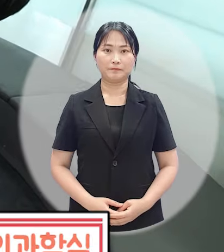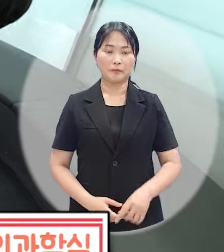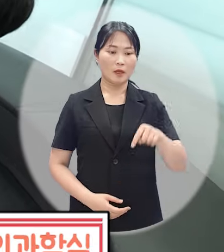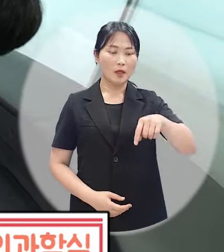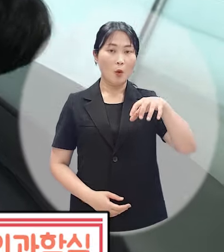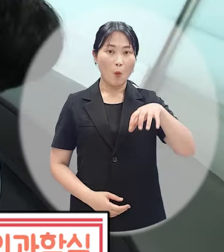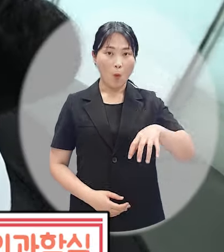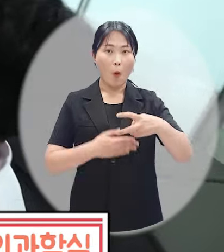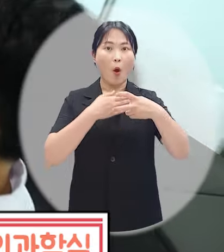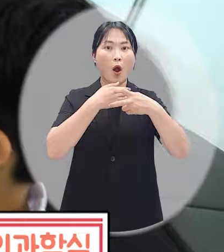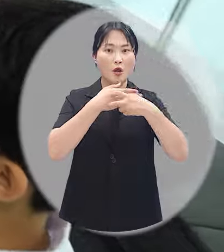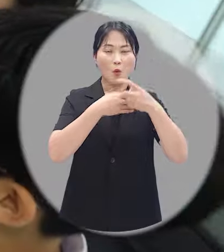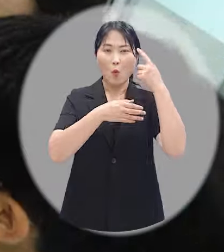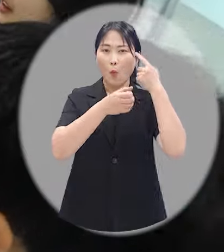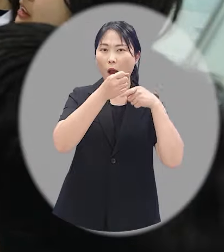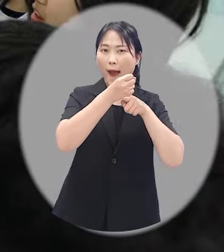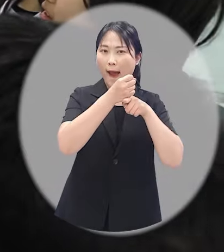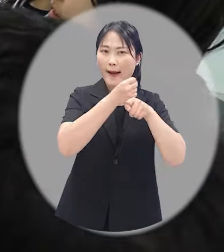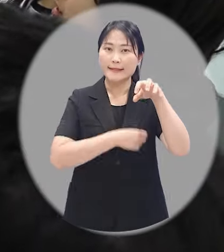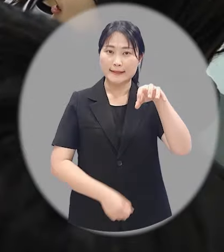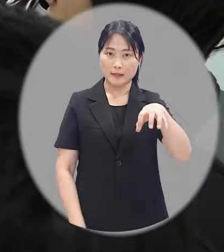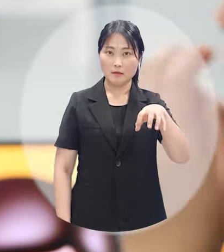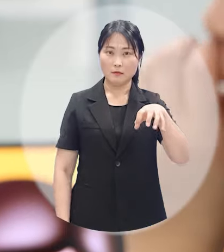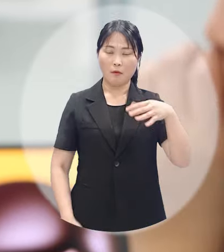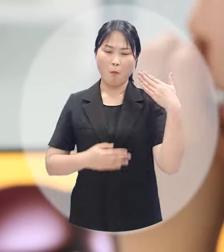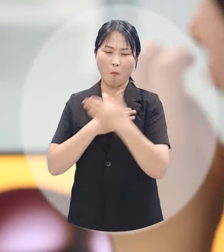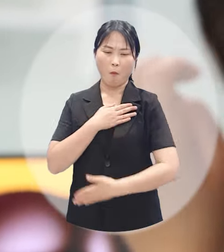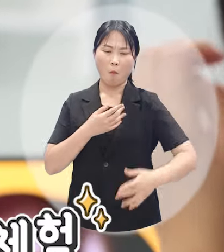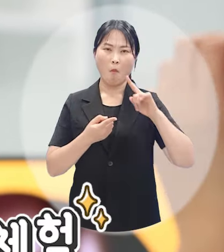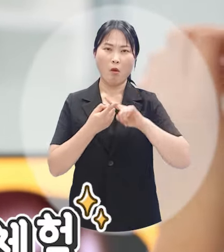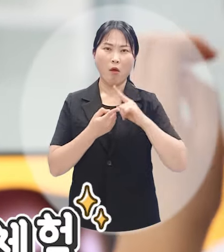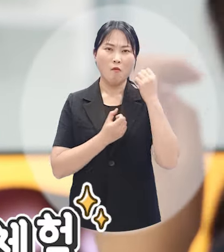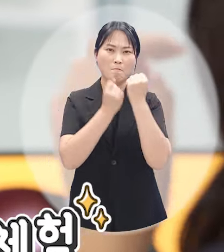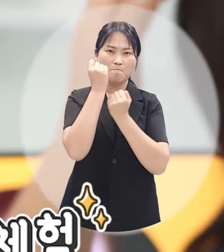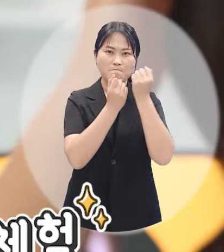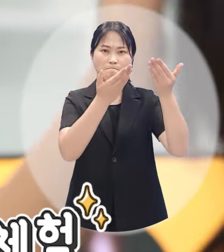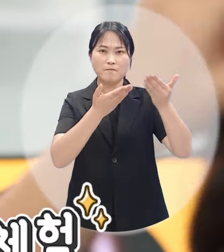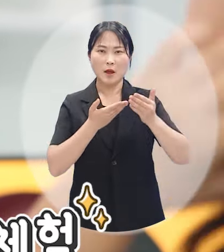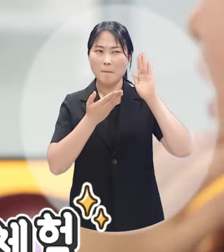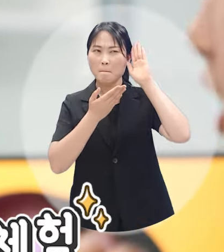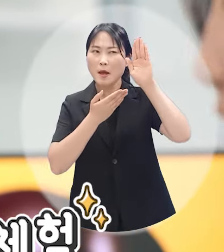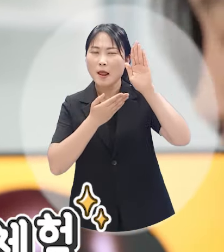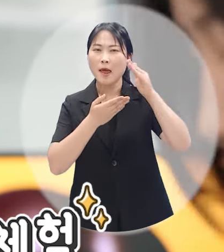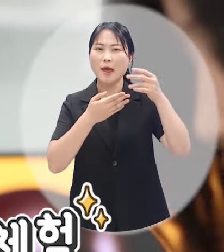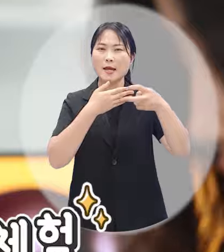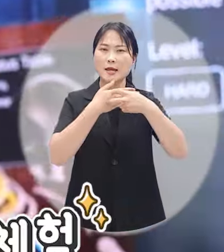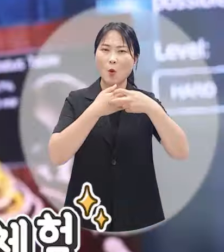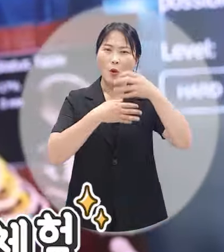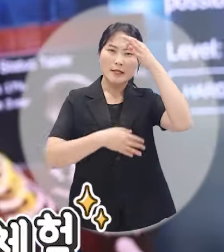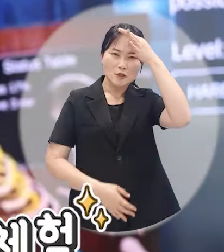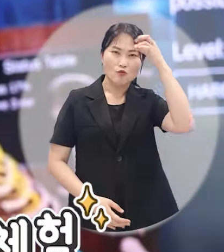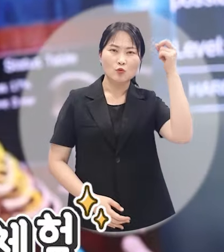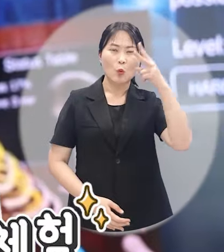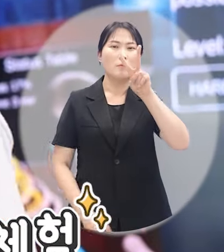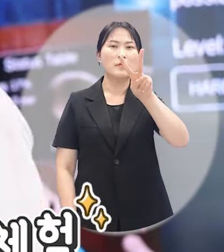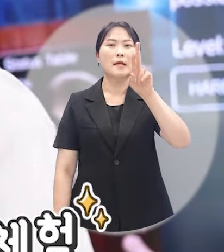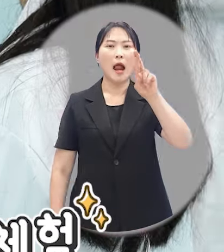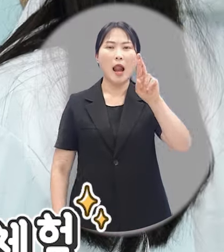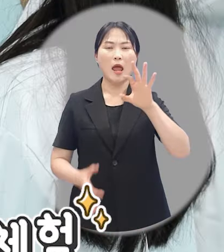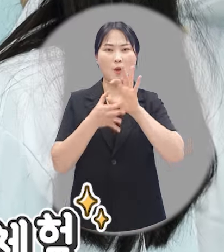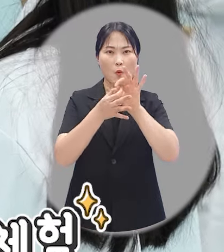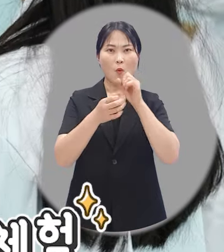이곳은 의과학실인데요. 신체에 대한 설명을 들으면서 미래 의료기술과 헬스케어에 대해 배우고 VR 기술을